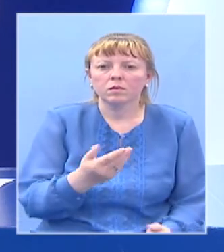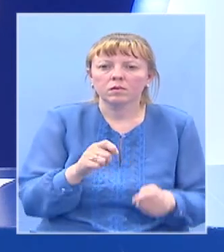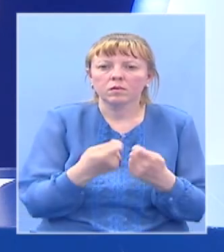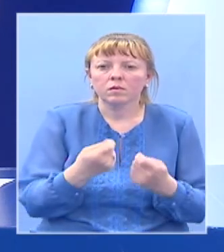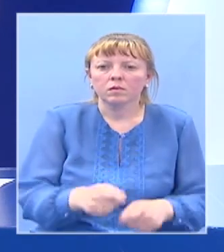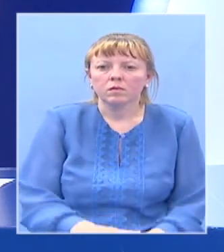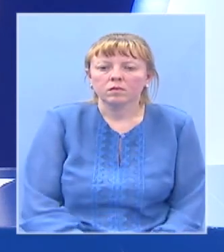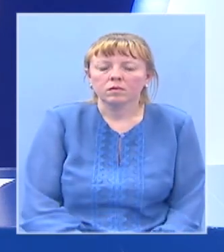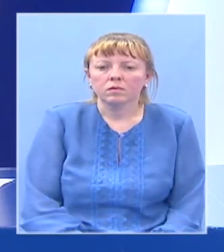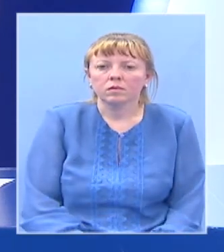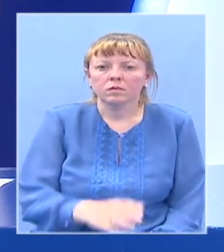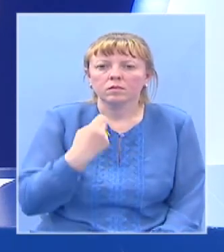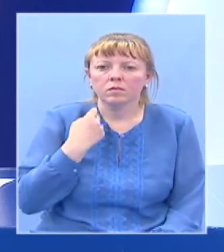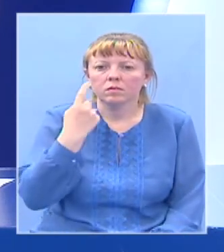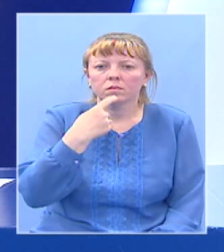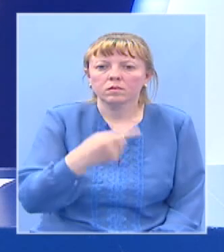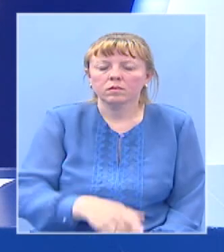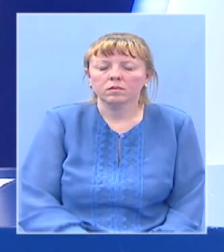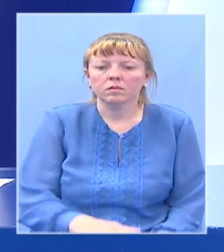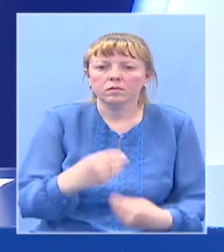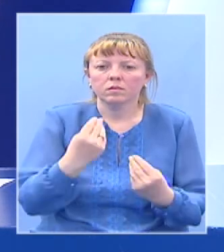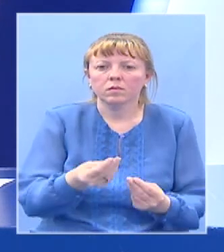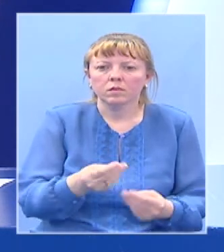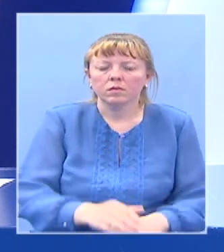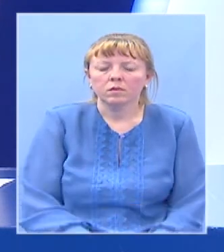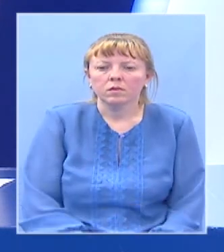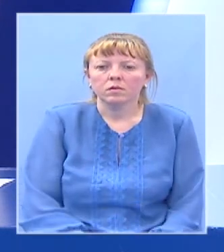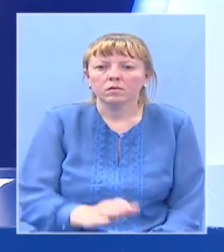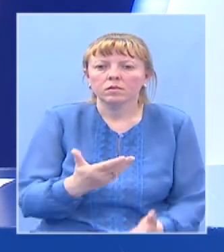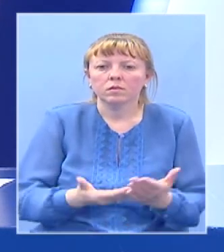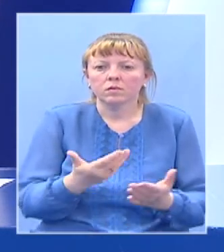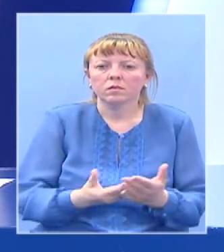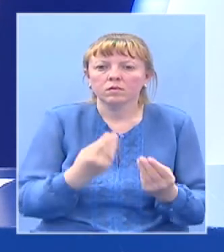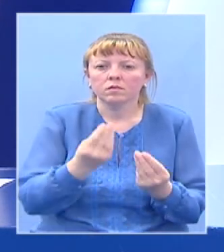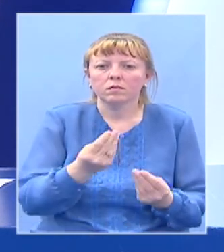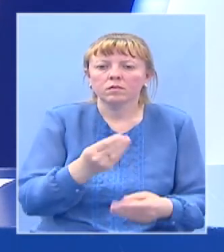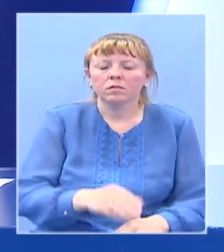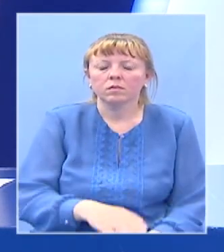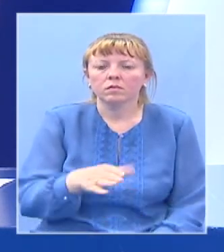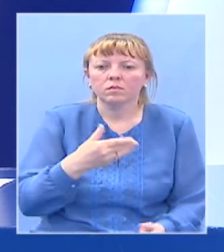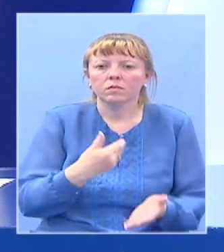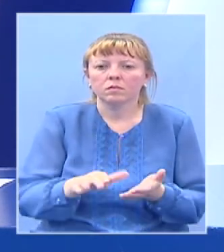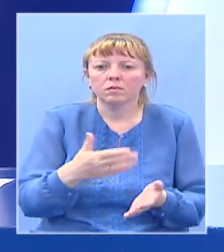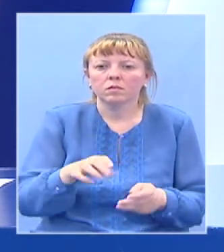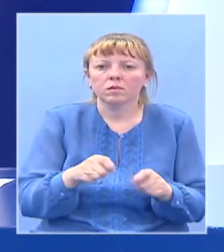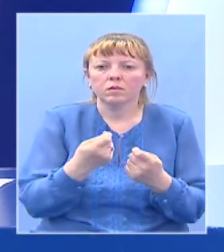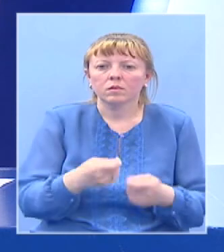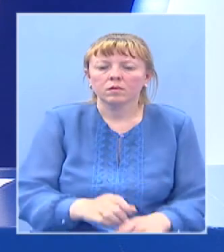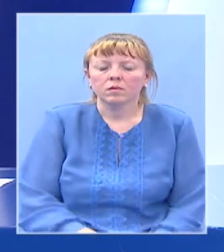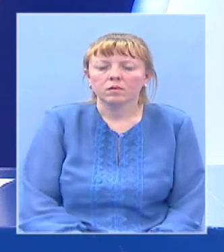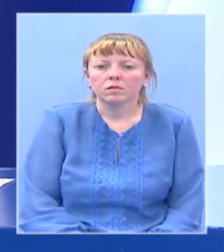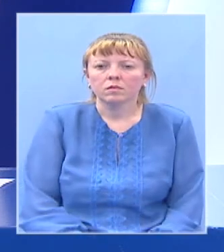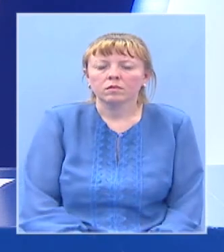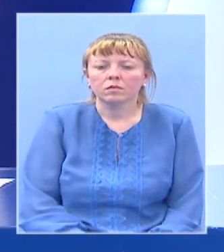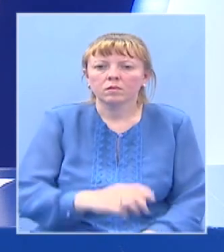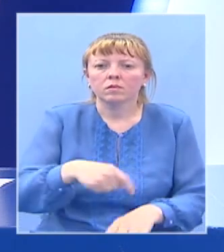э должностное лицо выдаёт уже не рекомендацию а предписание об устранении нарушений если в